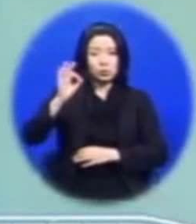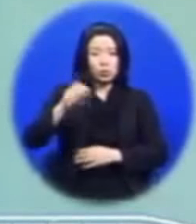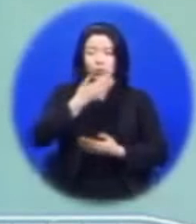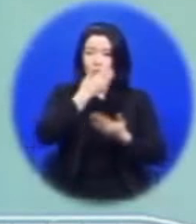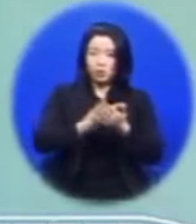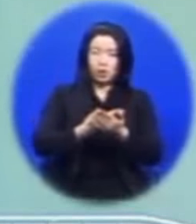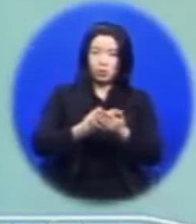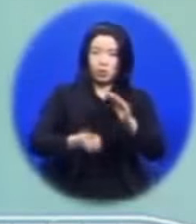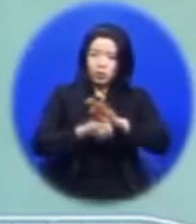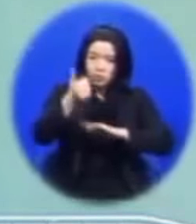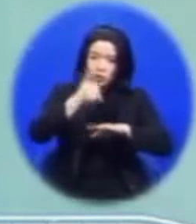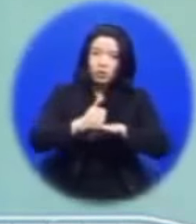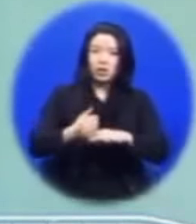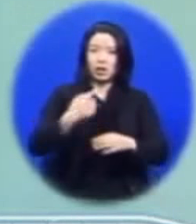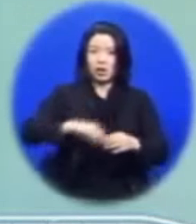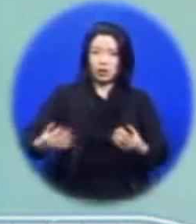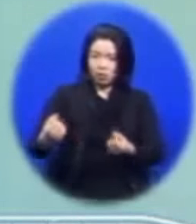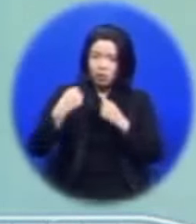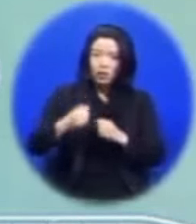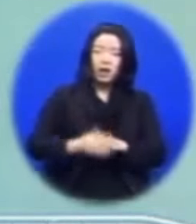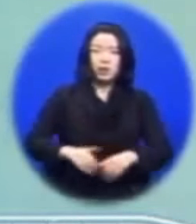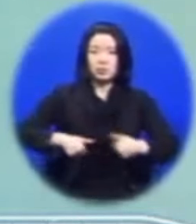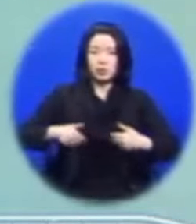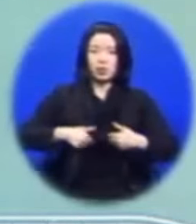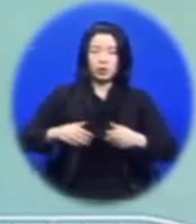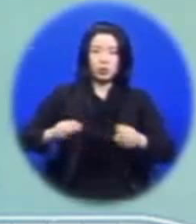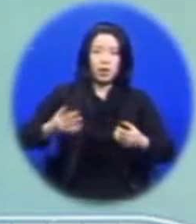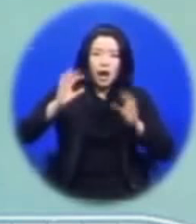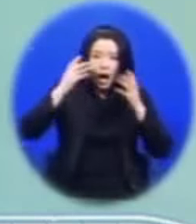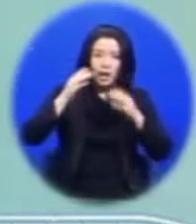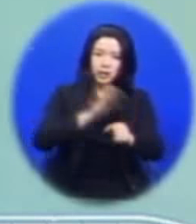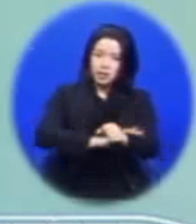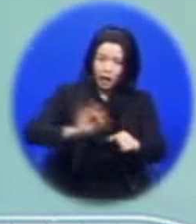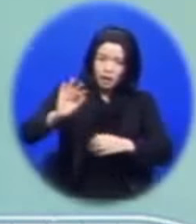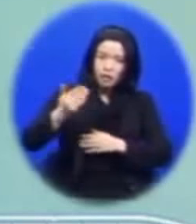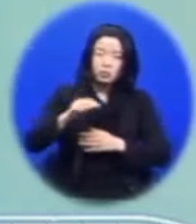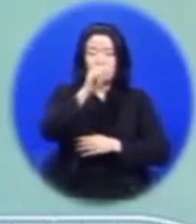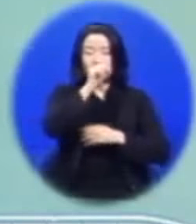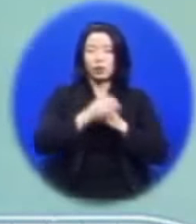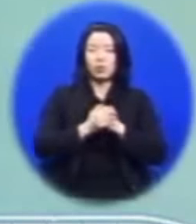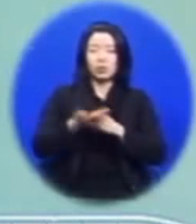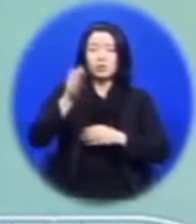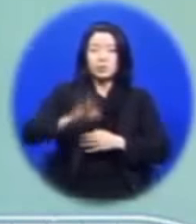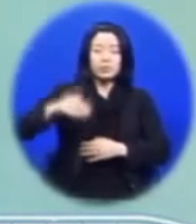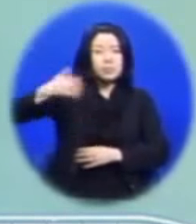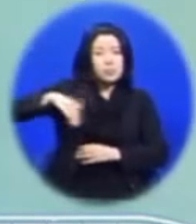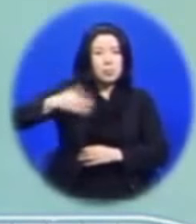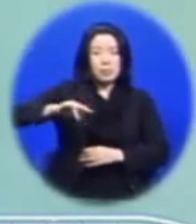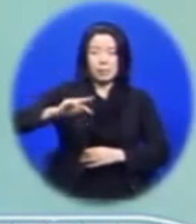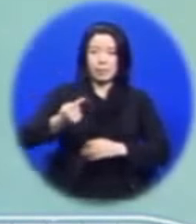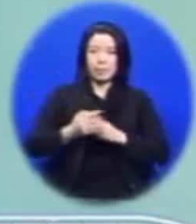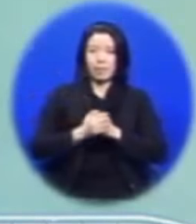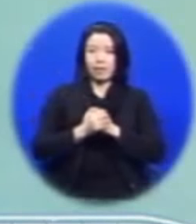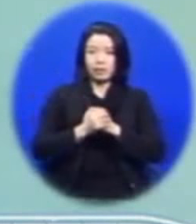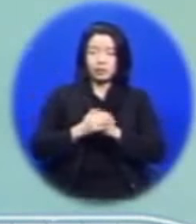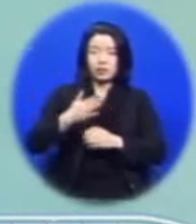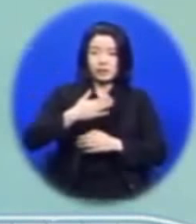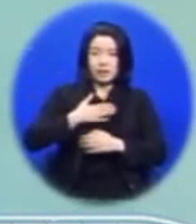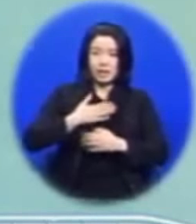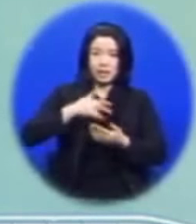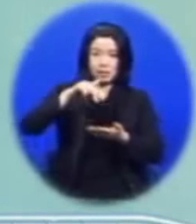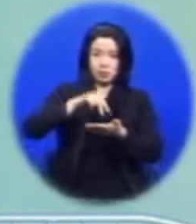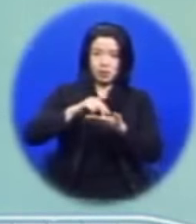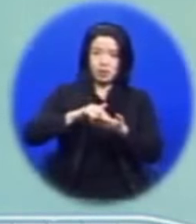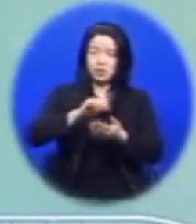해야 되겠고 건강도 필요하고 자녀들도 잘됐으면 좋겠고 그런데 아직도 내게 있어서